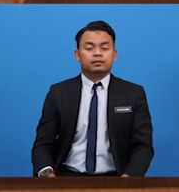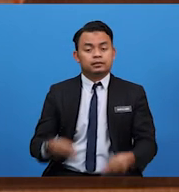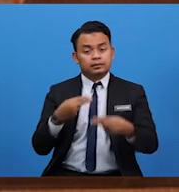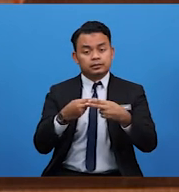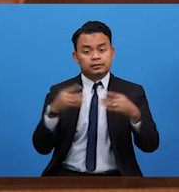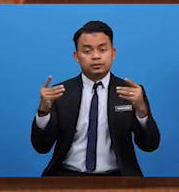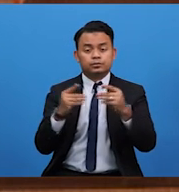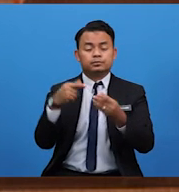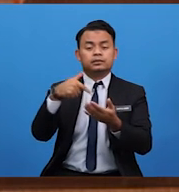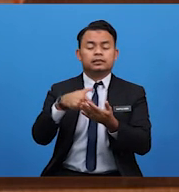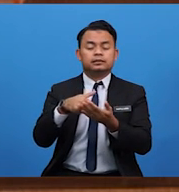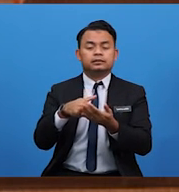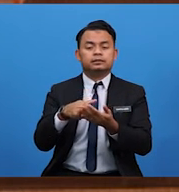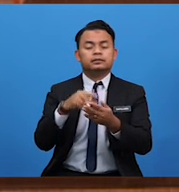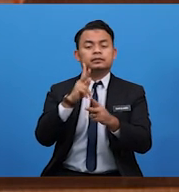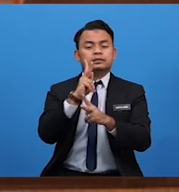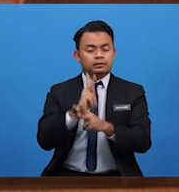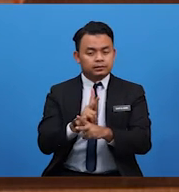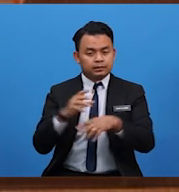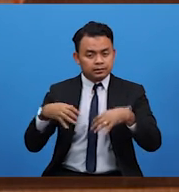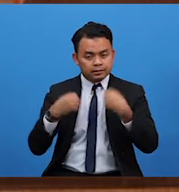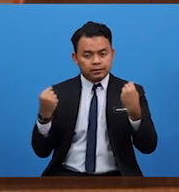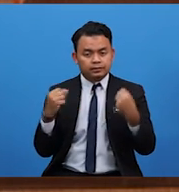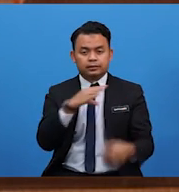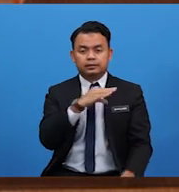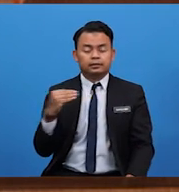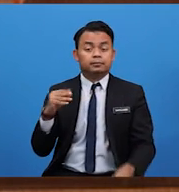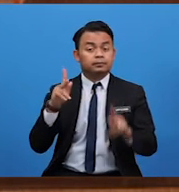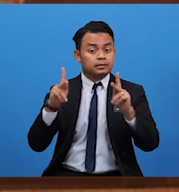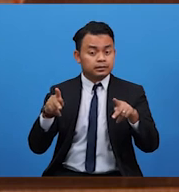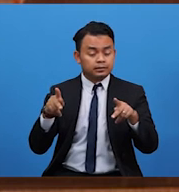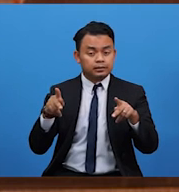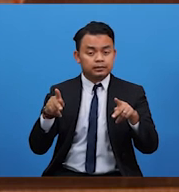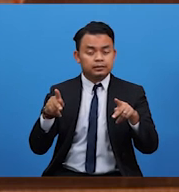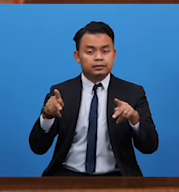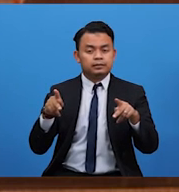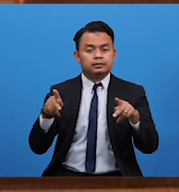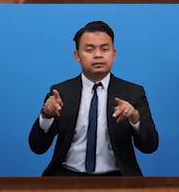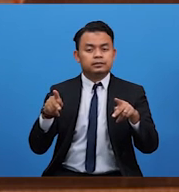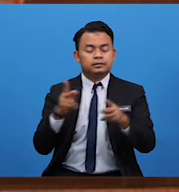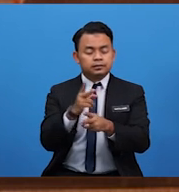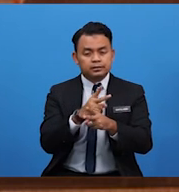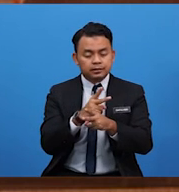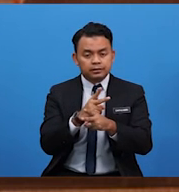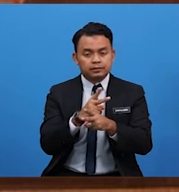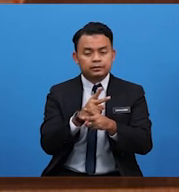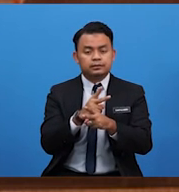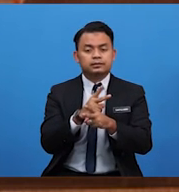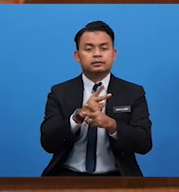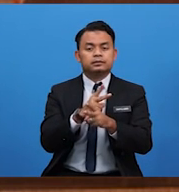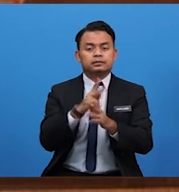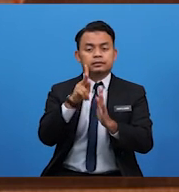Sehingga kita berjumpa lagi, kekal sihat, pastikan penjarakan sosial, sentiasa menjaga